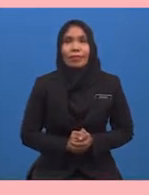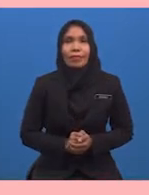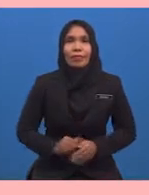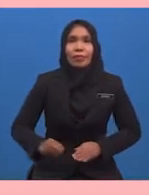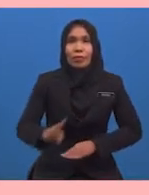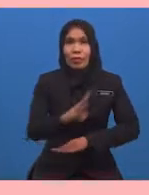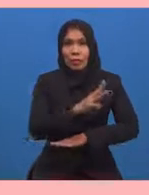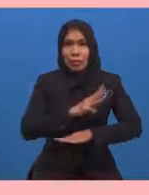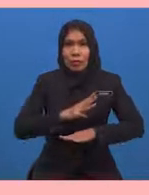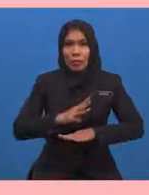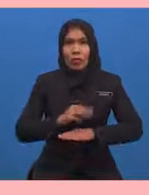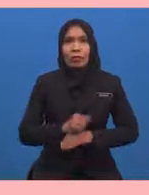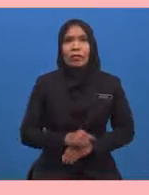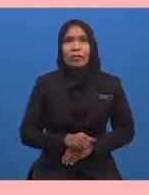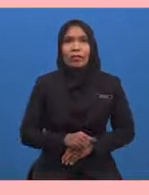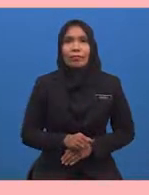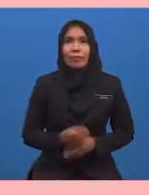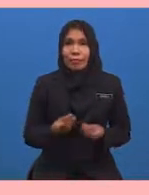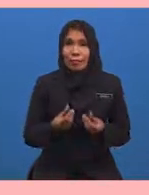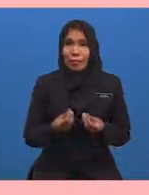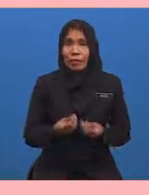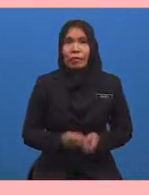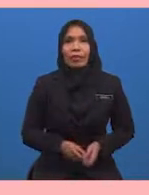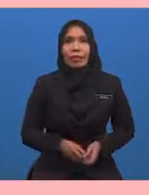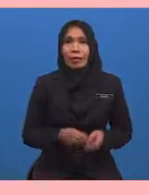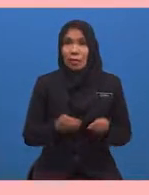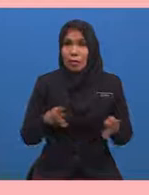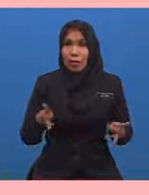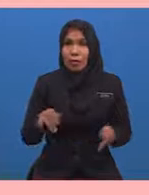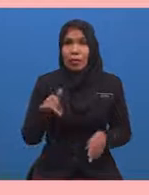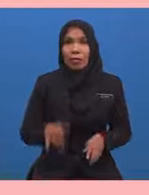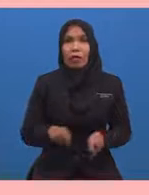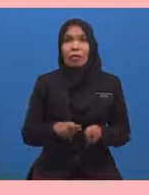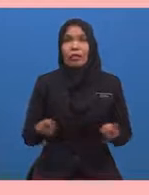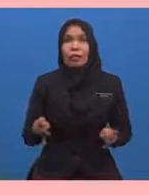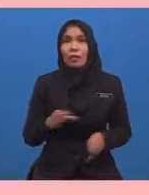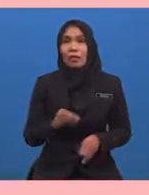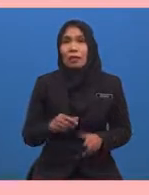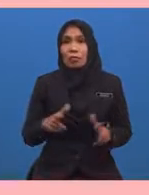Kawasan tanah pamah yang rata dan luas sesuai untuk penanaman padi.